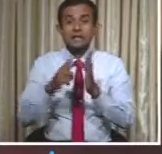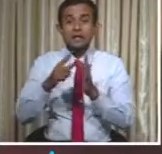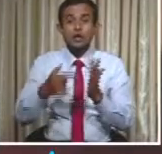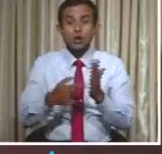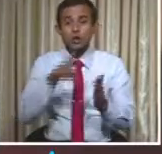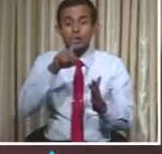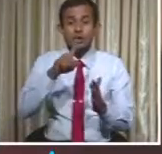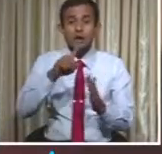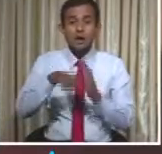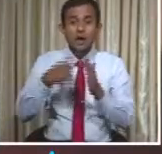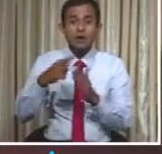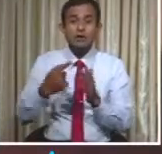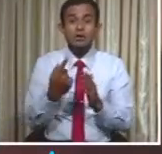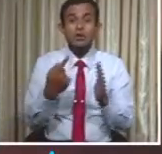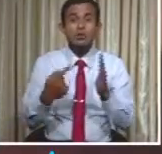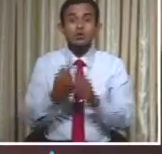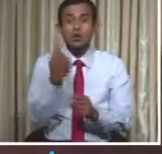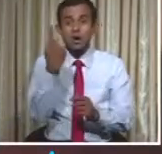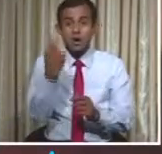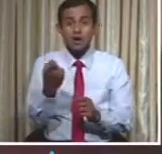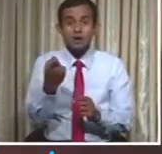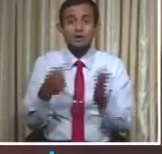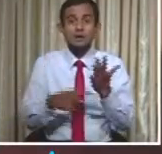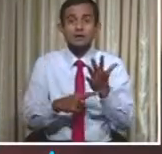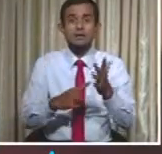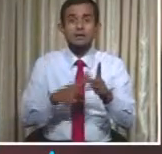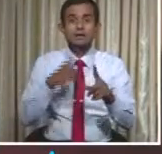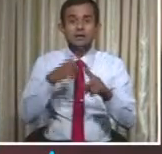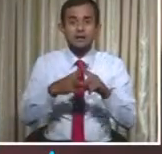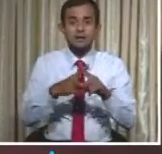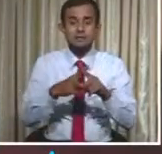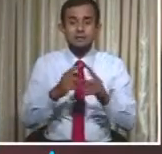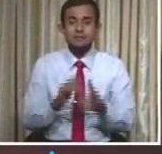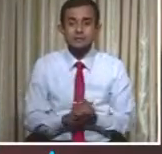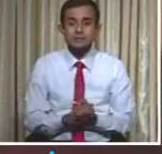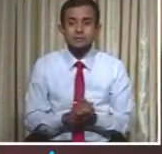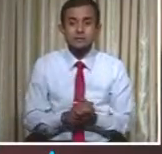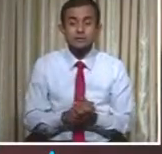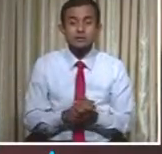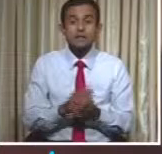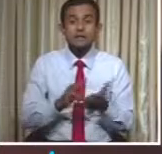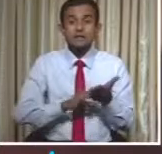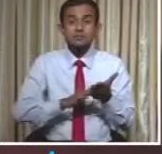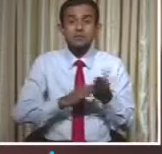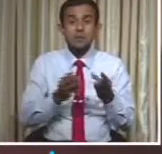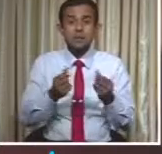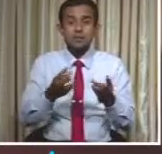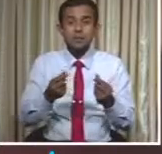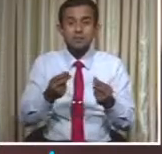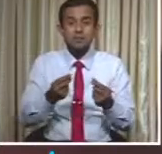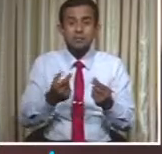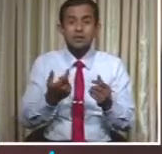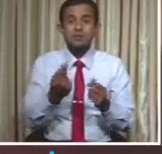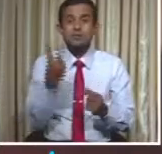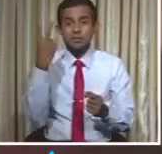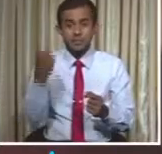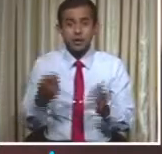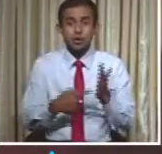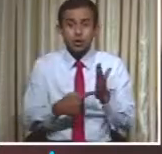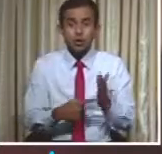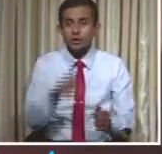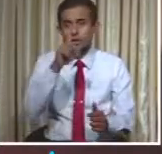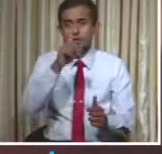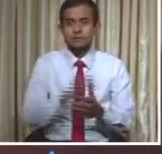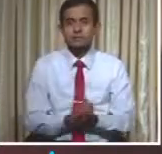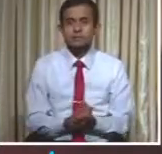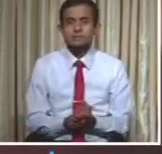එද්දී රුපියල් 1000ක සෙස් බද්දක් ගෙවන්න වෙලා තියෙනවා ක්ලින්කර් වලට. එතකොට සිමෙන්ති පවුඩර් එකට රුපියල් 2000ක් ටොන් එකකට.